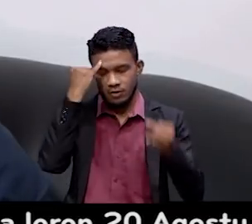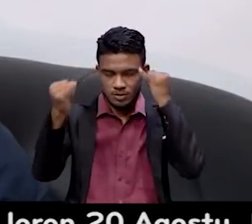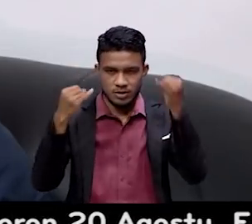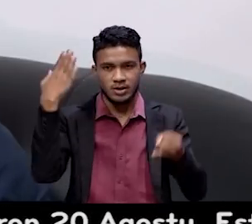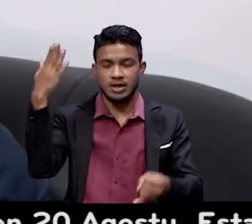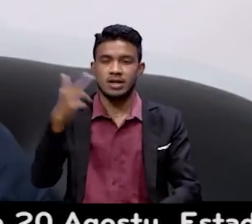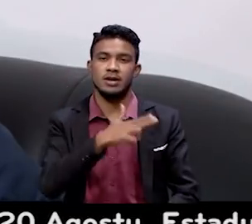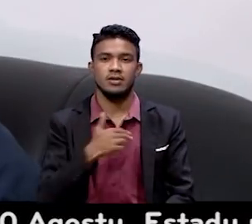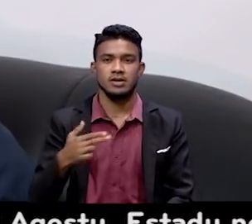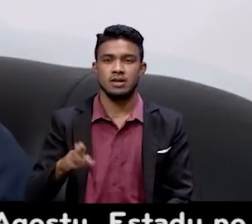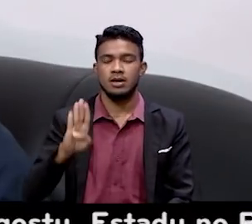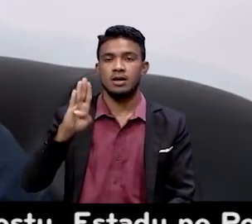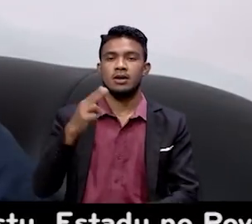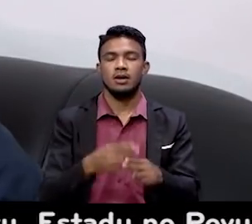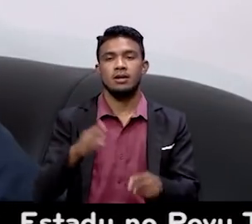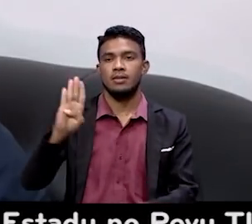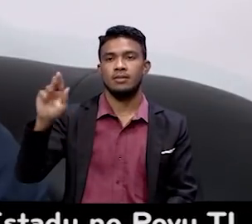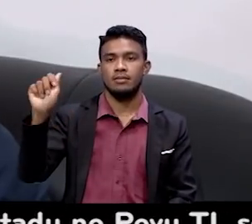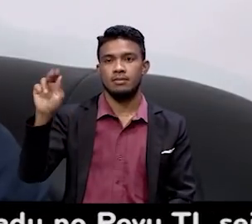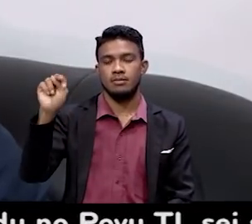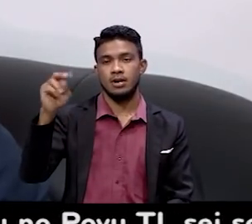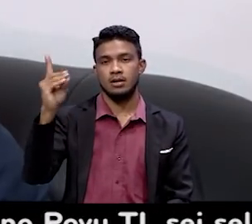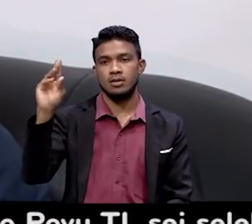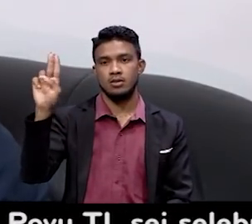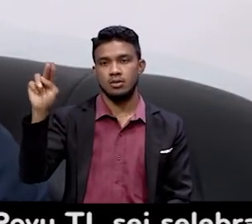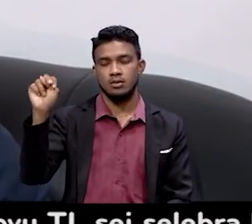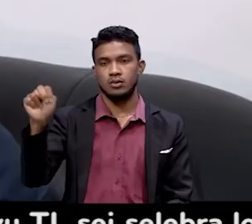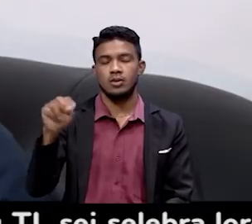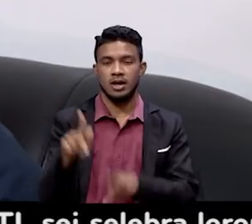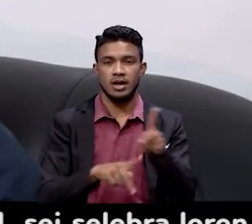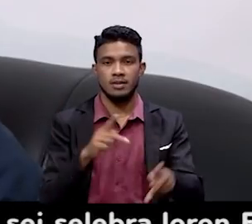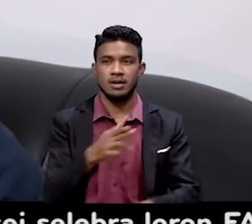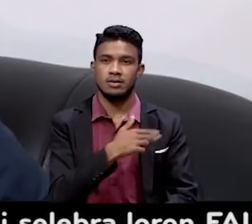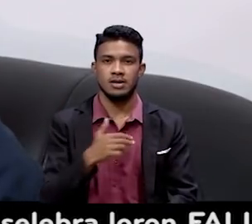Iha Bandung iha ema baru naran lobatu mebe ema Indonesia.